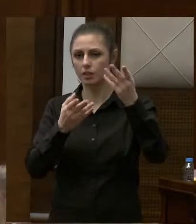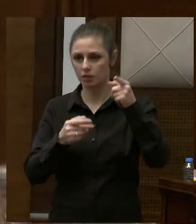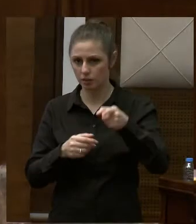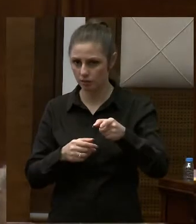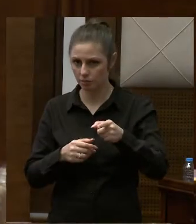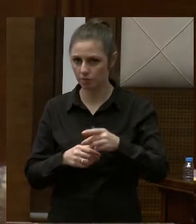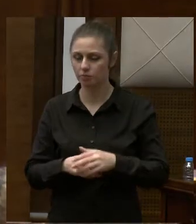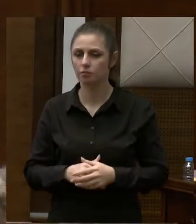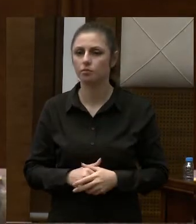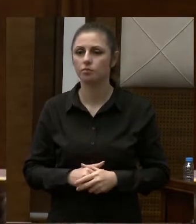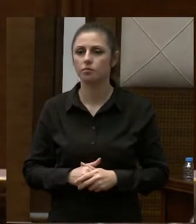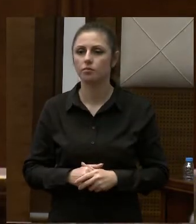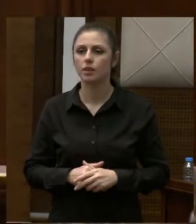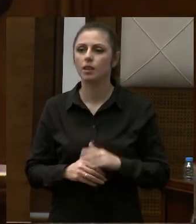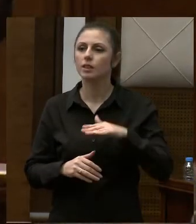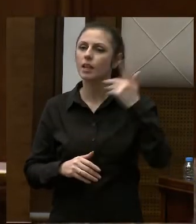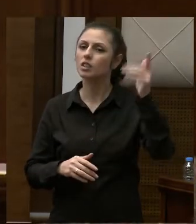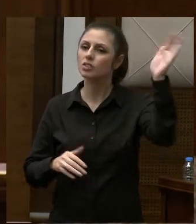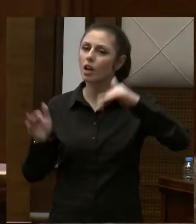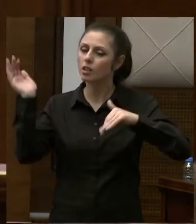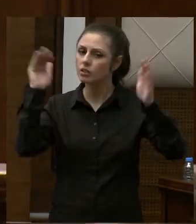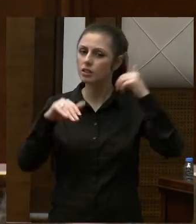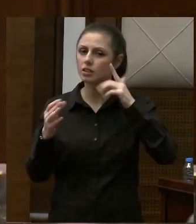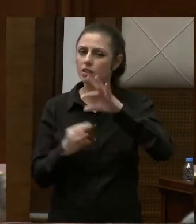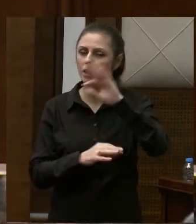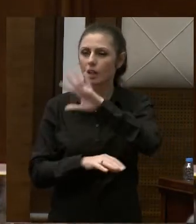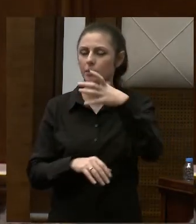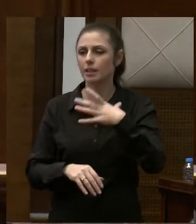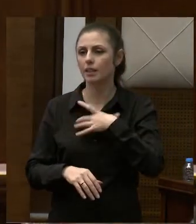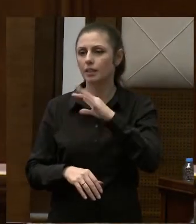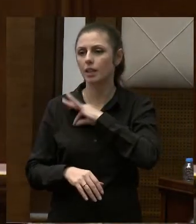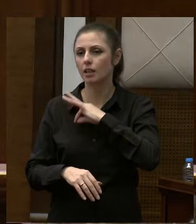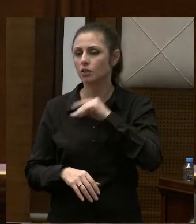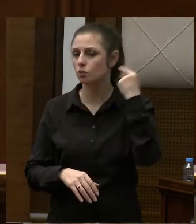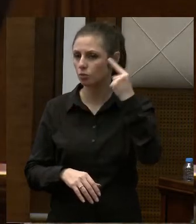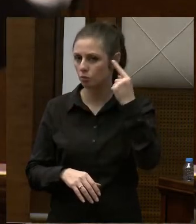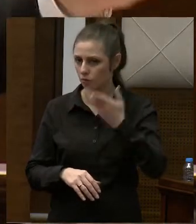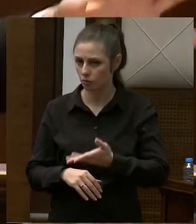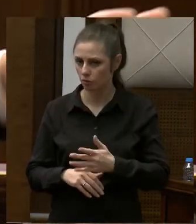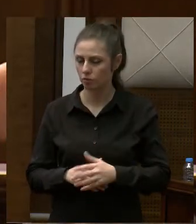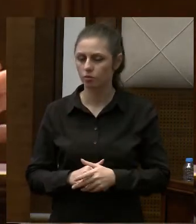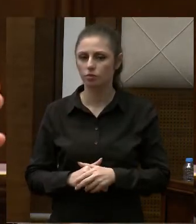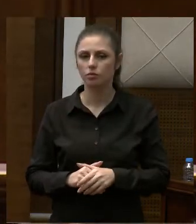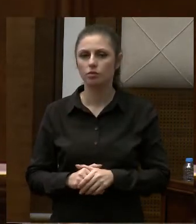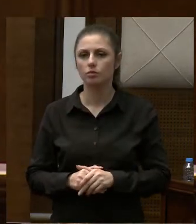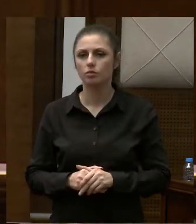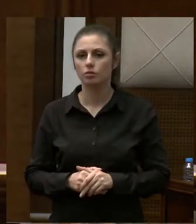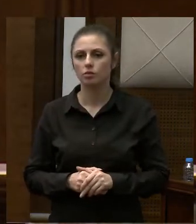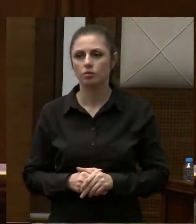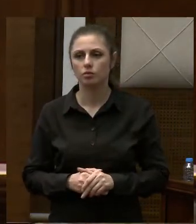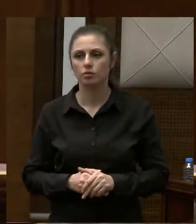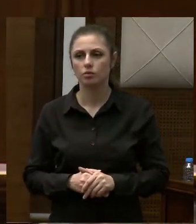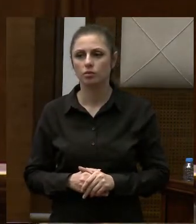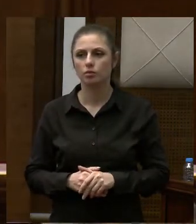Genel olarak diğer çağıracağımız kişiler de bu menfaatleri düşüneceklerdir. Bizim gibi daha olaya objektif gözle